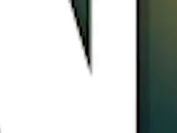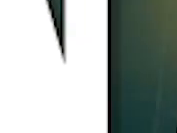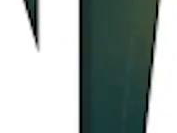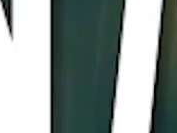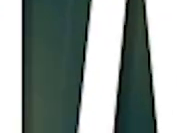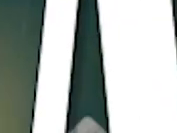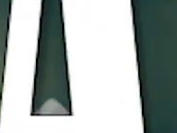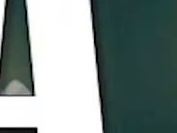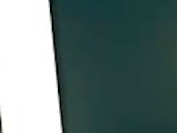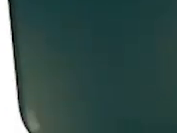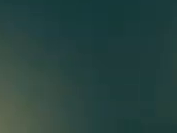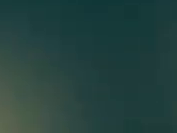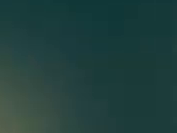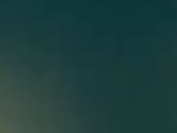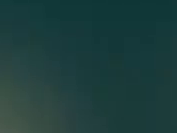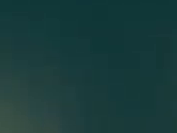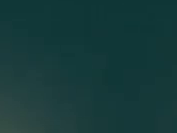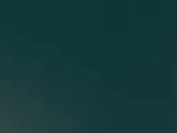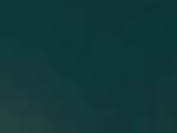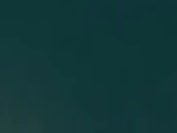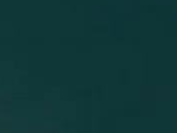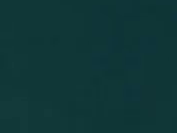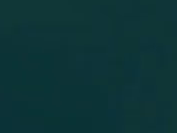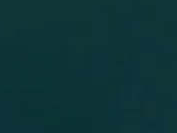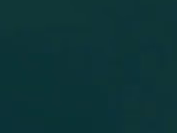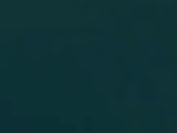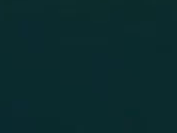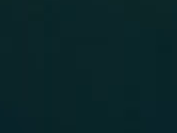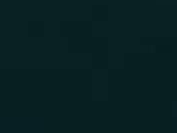by Pastor Gil LAURENA.